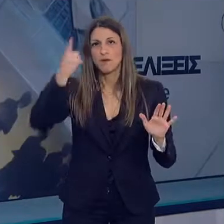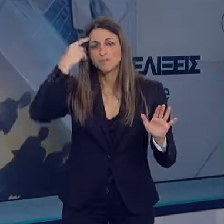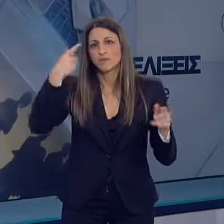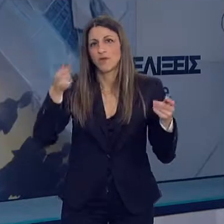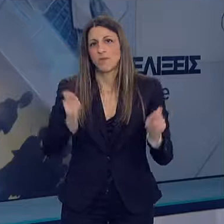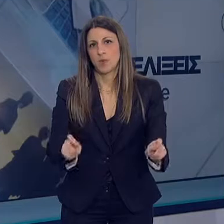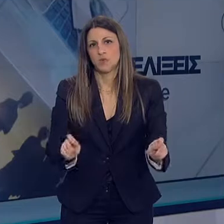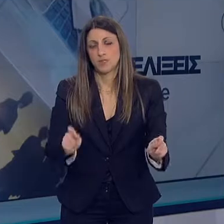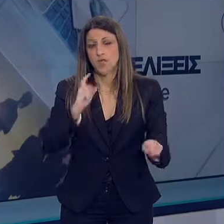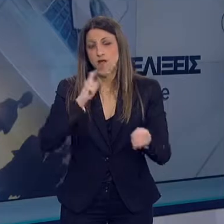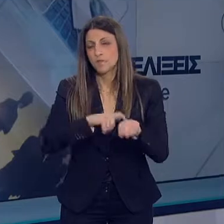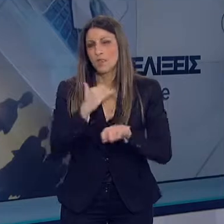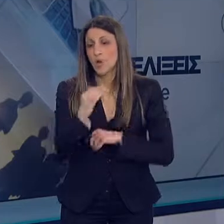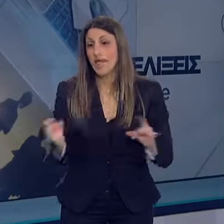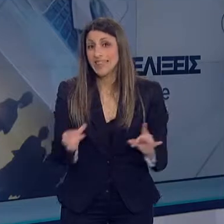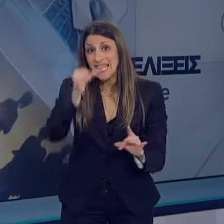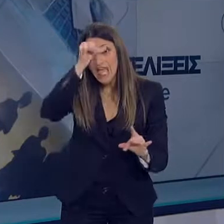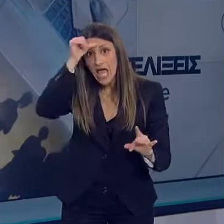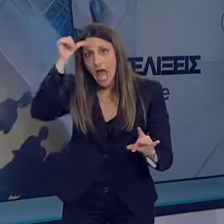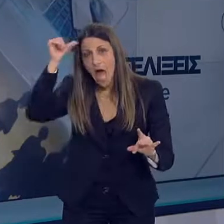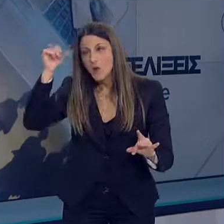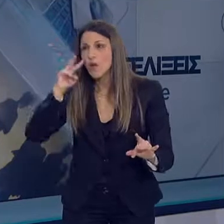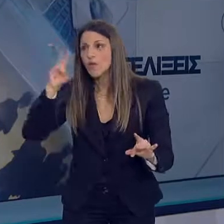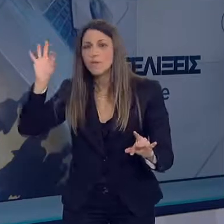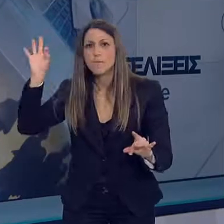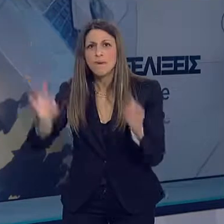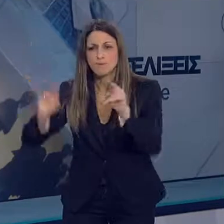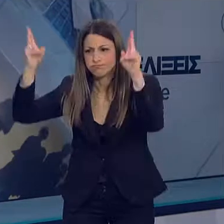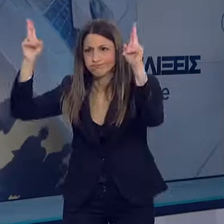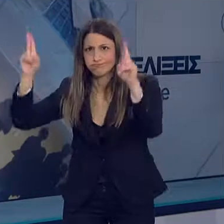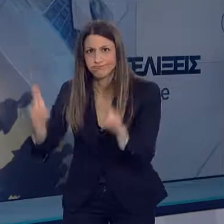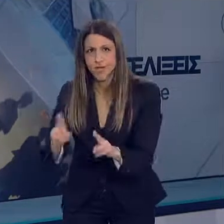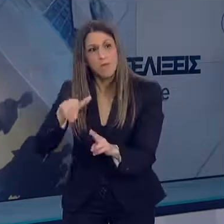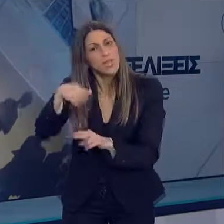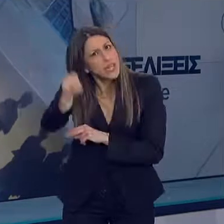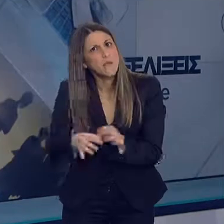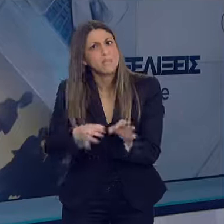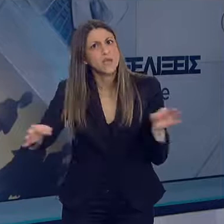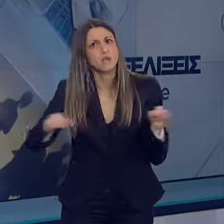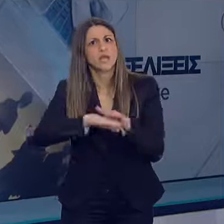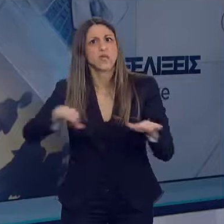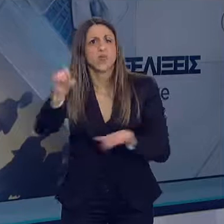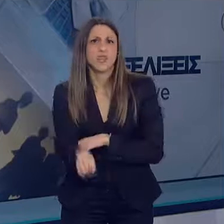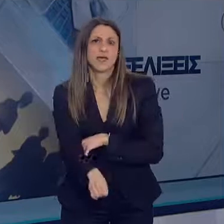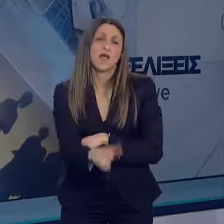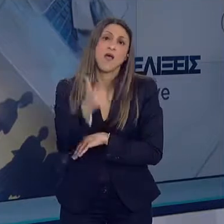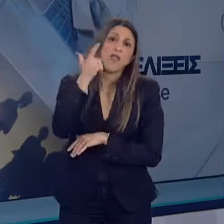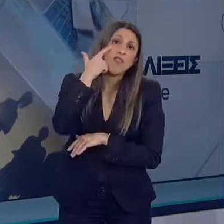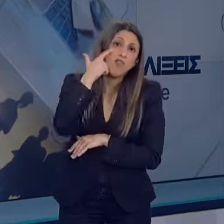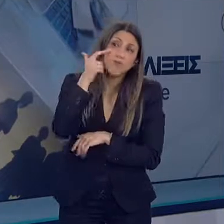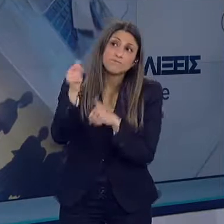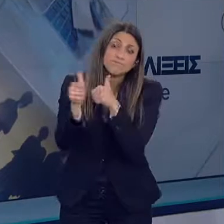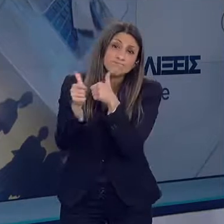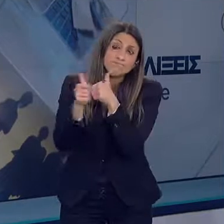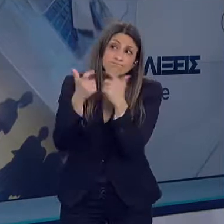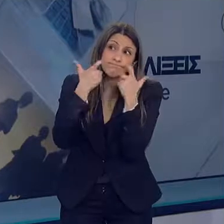τεράστια μείωση της υγειικής μετάδοσης το καλοκαίρι σε όλο τον κόσμο. Θα υπάρχει το νότιο ημισφαίριο, θα χρειάζεται άλλου είδους προσοχή. Θα δούμε. Θα παρακολουθούμε τα